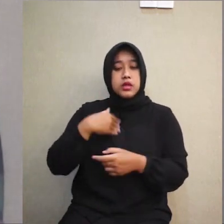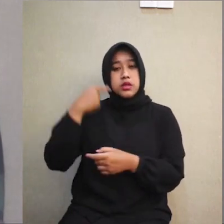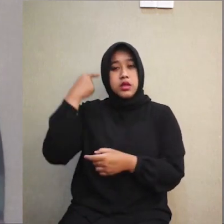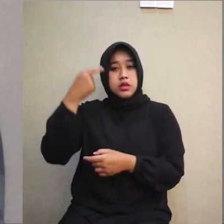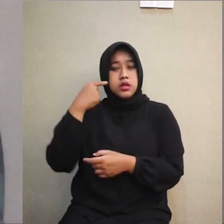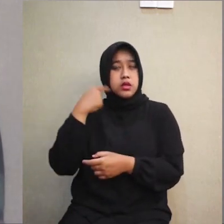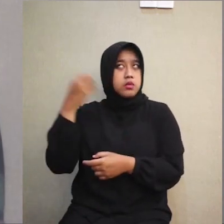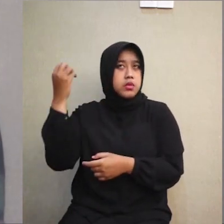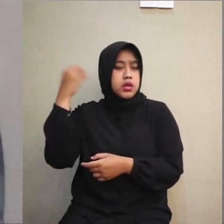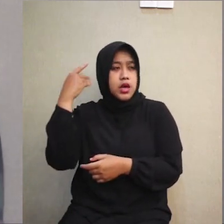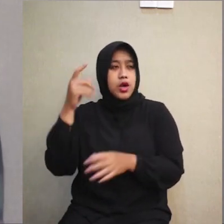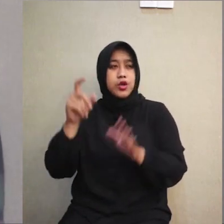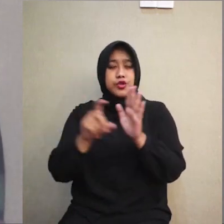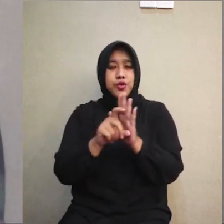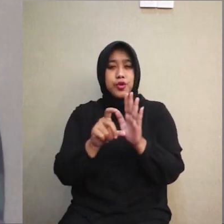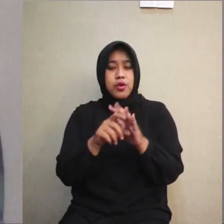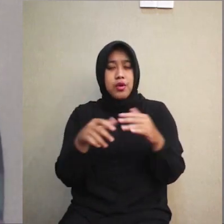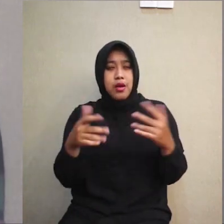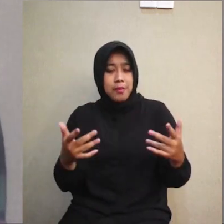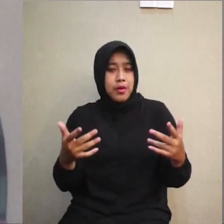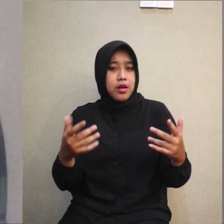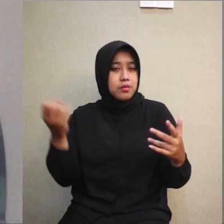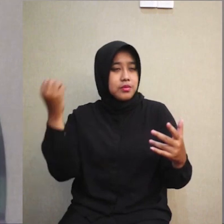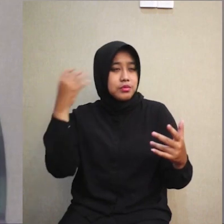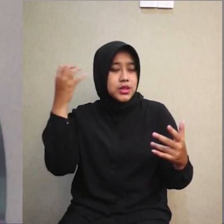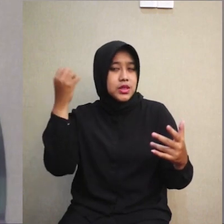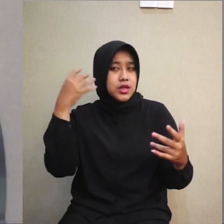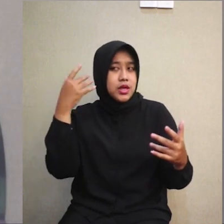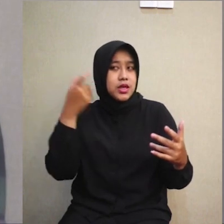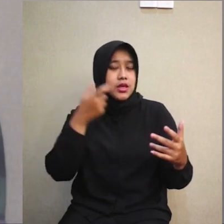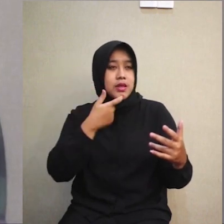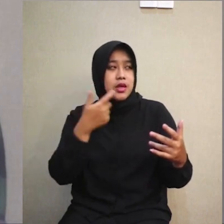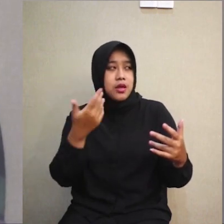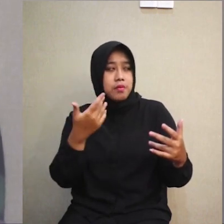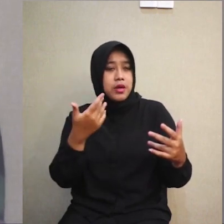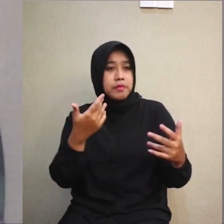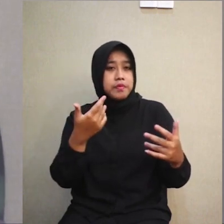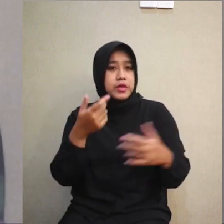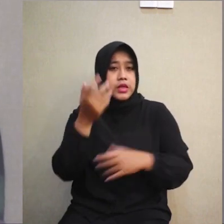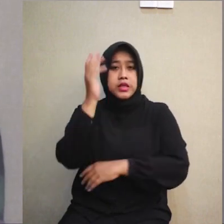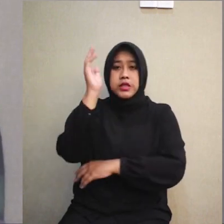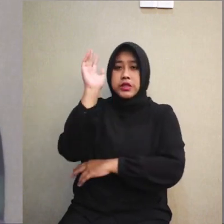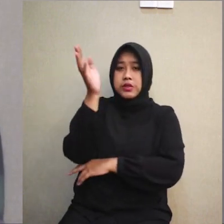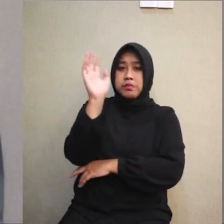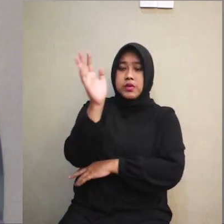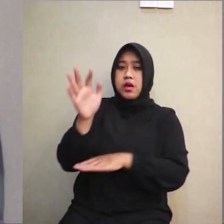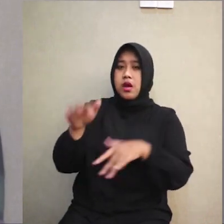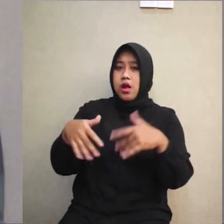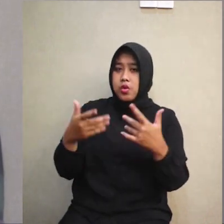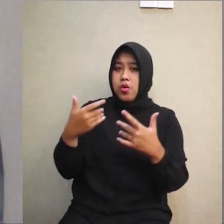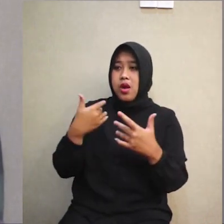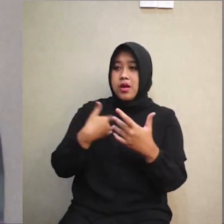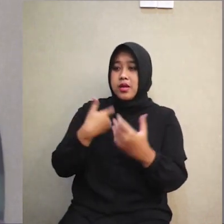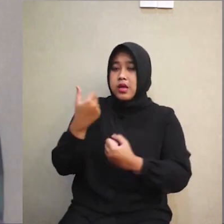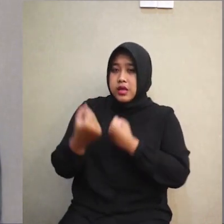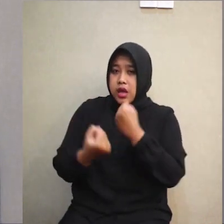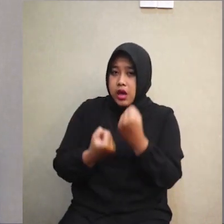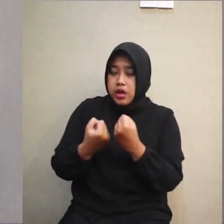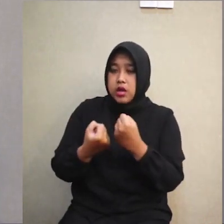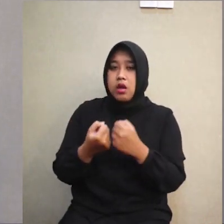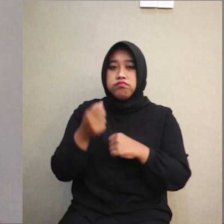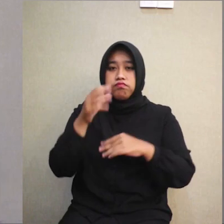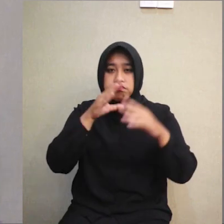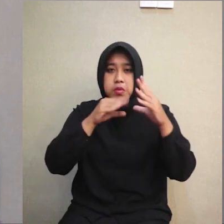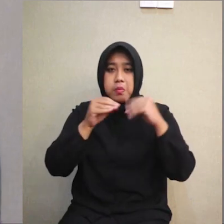sekali mendengar misalnya ketika mendengar seminar ataupun adanya kegiatan-kegiatan yang membahas